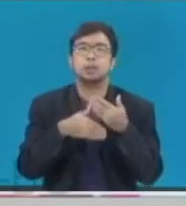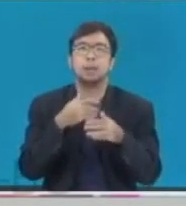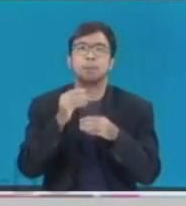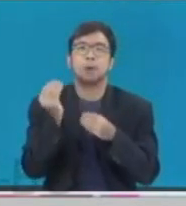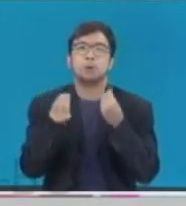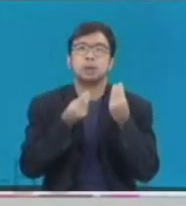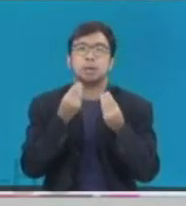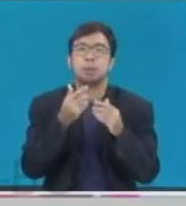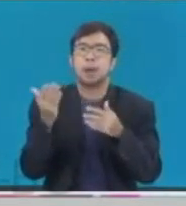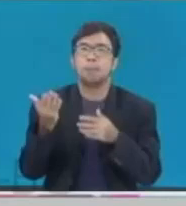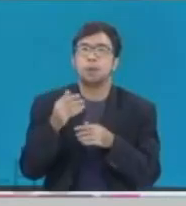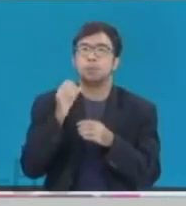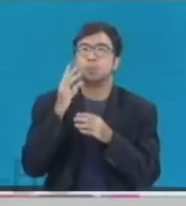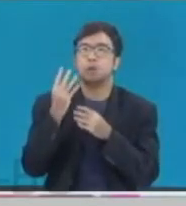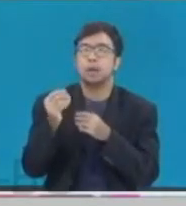mudik Lebaran tahun ini.